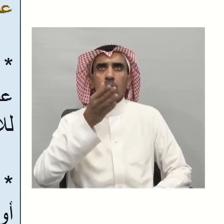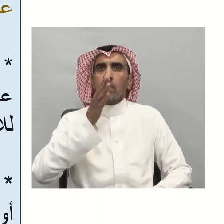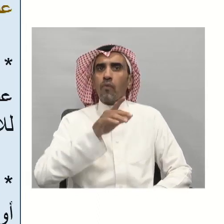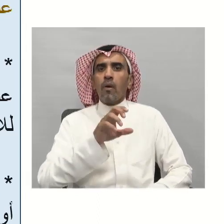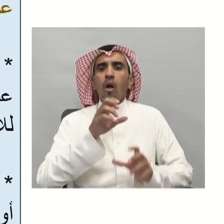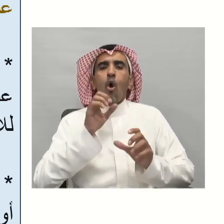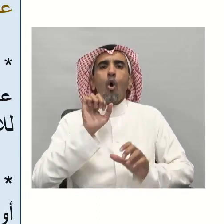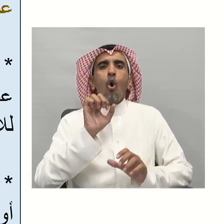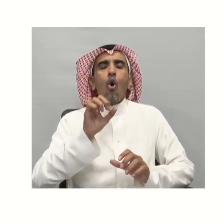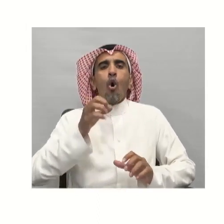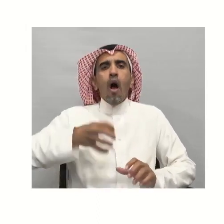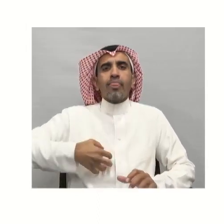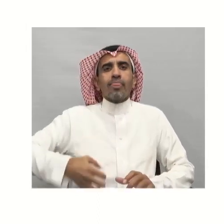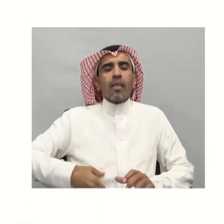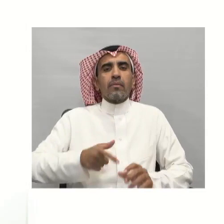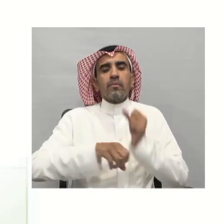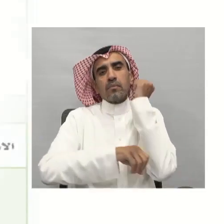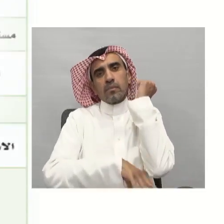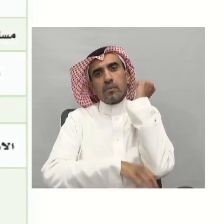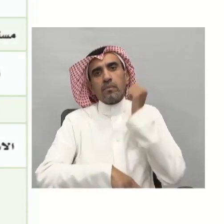خاصة في عملية ماذا؟ الإخراج.